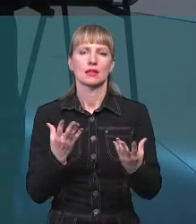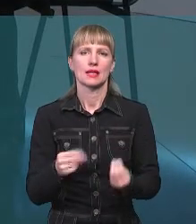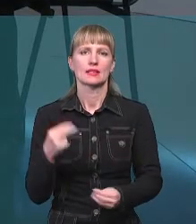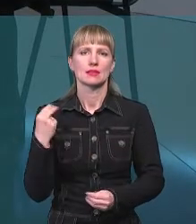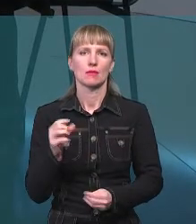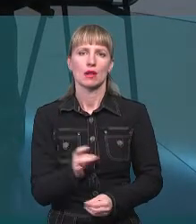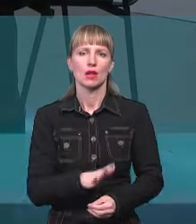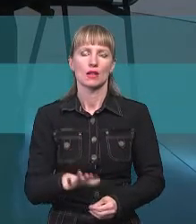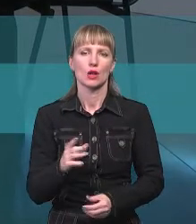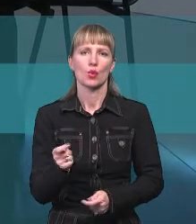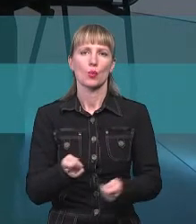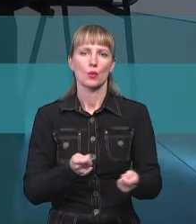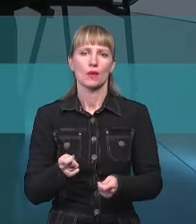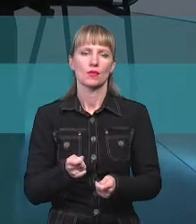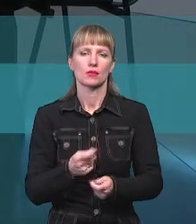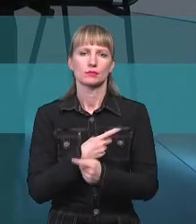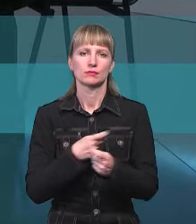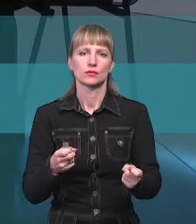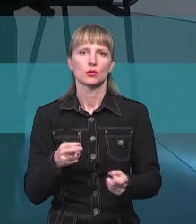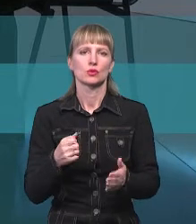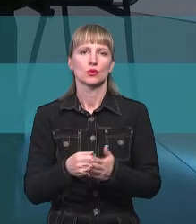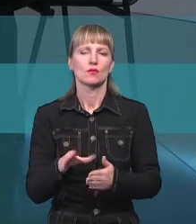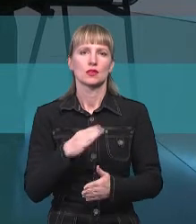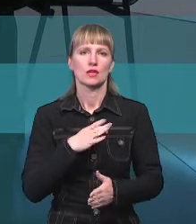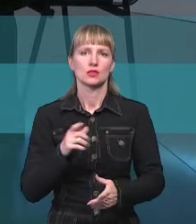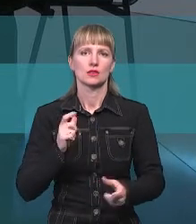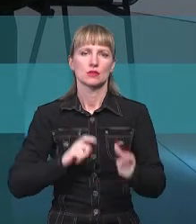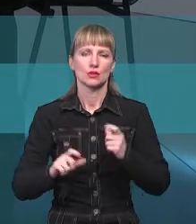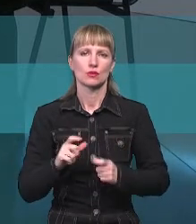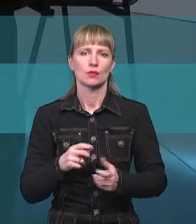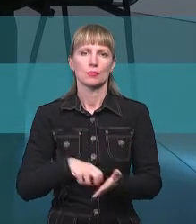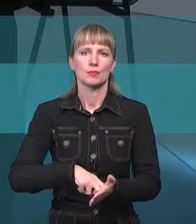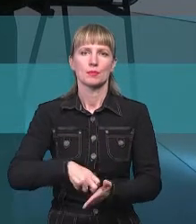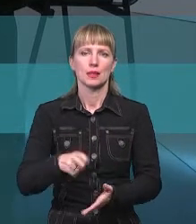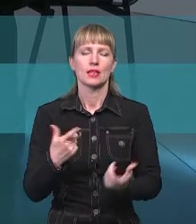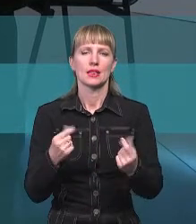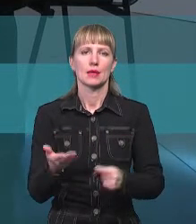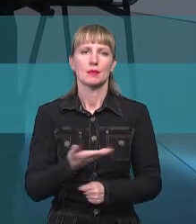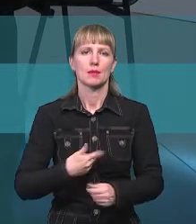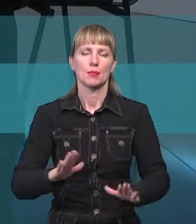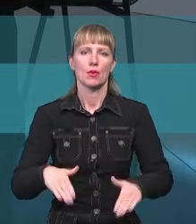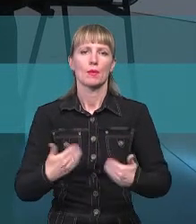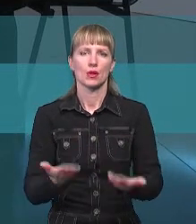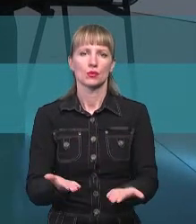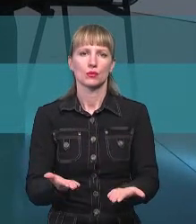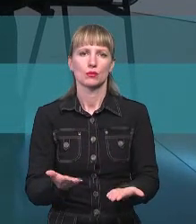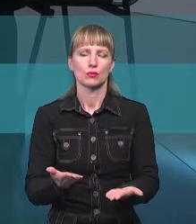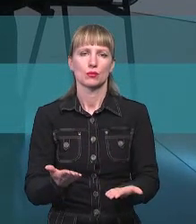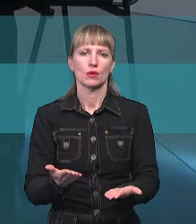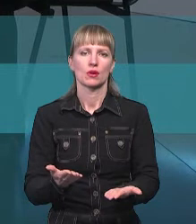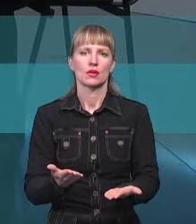Запорізьке регіональне управління розіслало до всіх наших вишів, розіслало листи, де ми пропонуємо